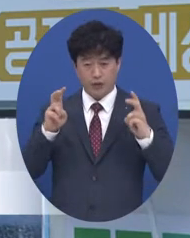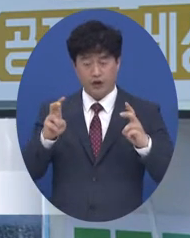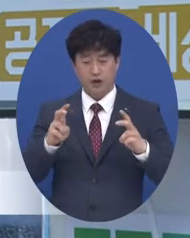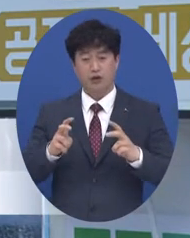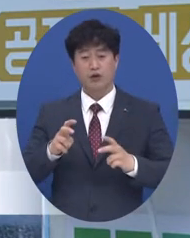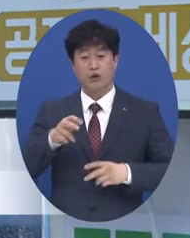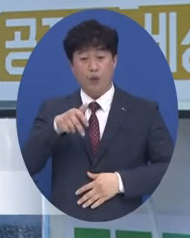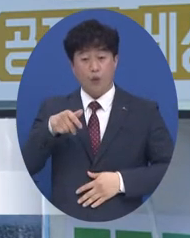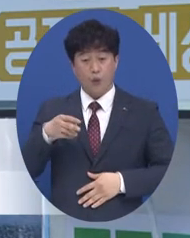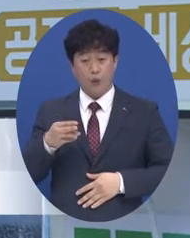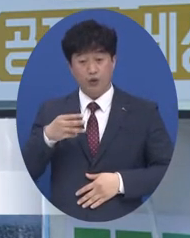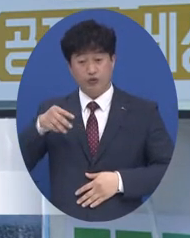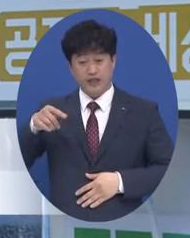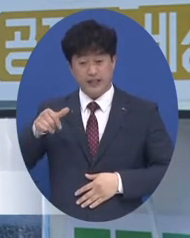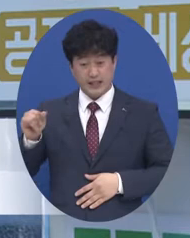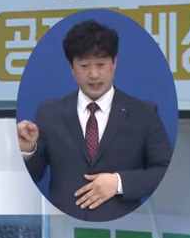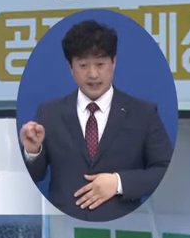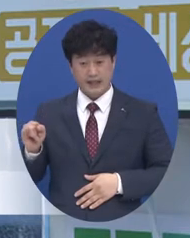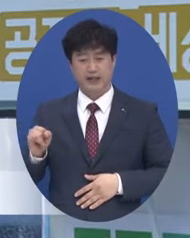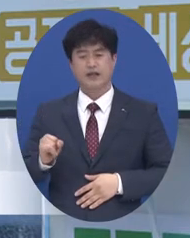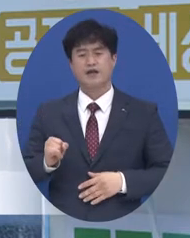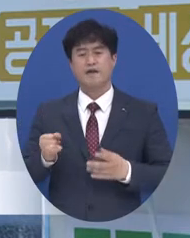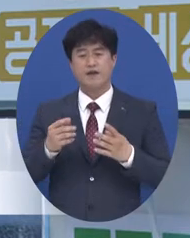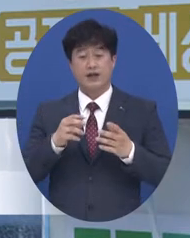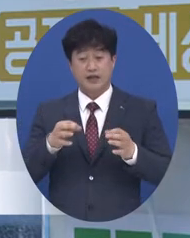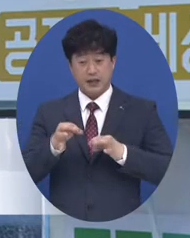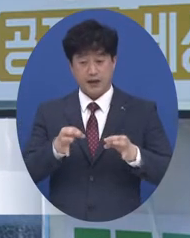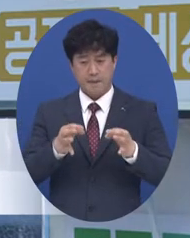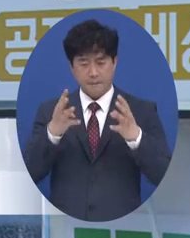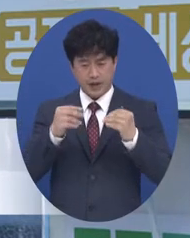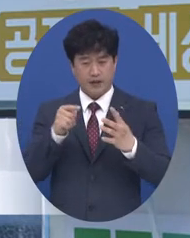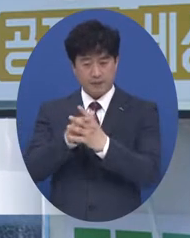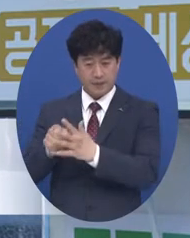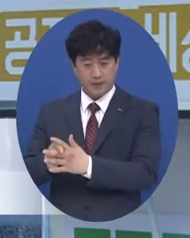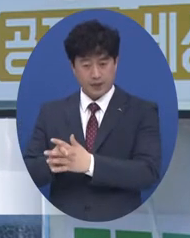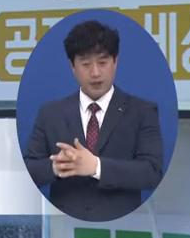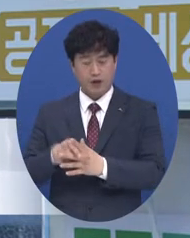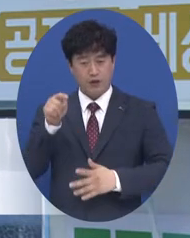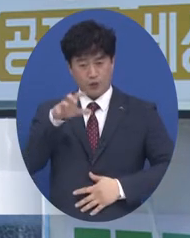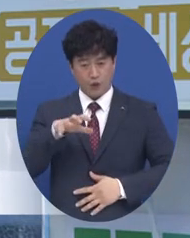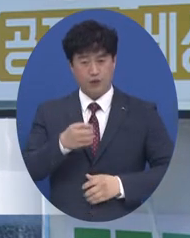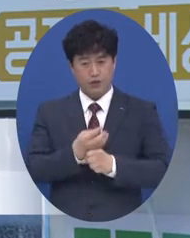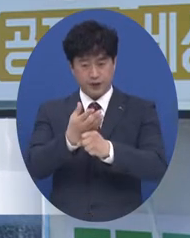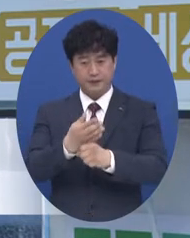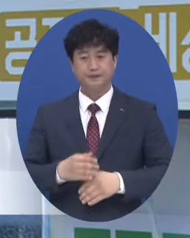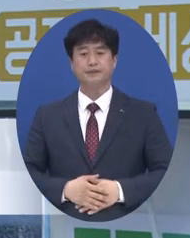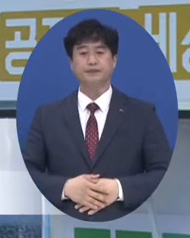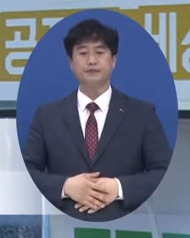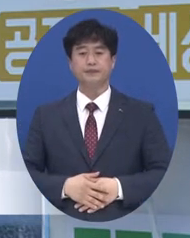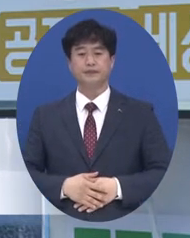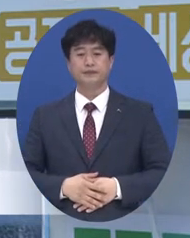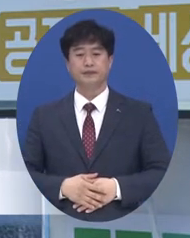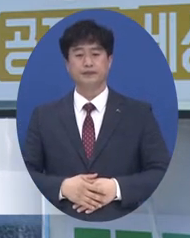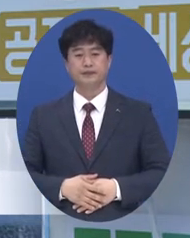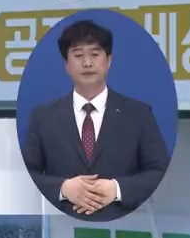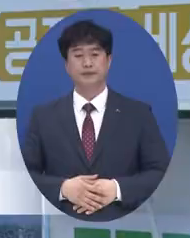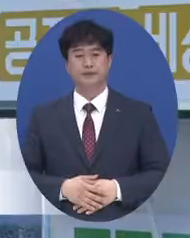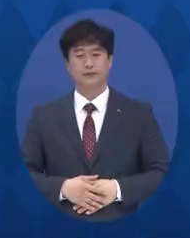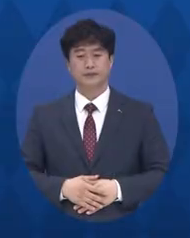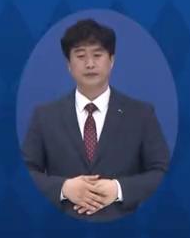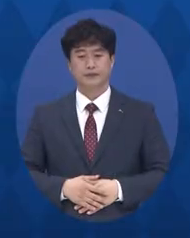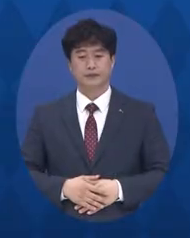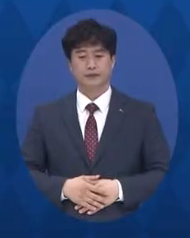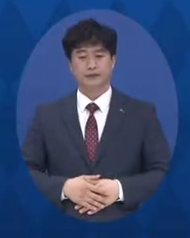렌터카와유령회사를이용해이러한불법서비스를운영하던업체들이 대거적발되었습니다 . 불법택시영업